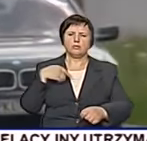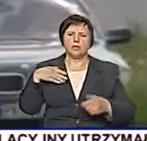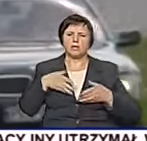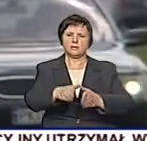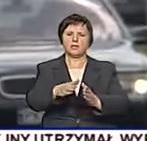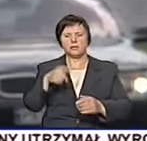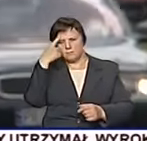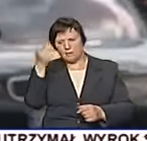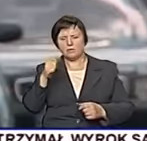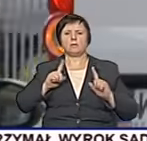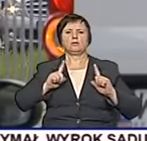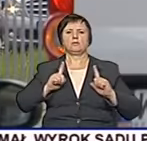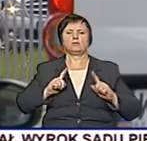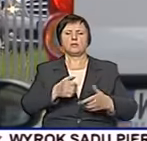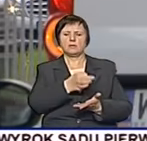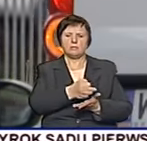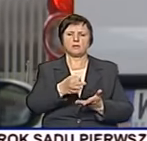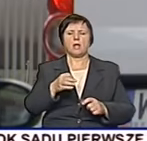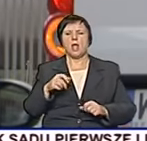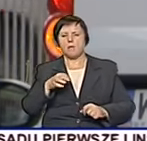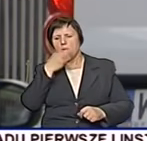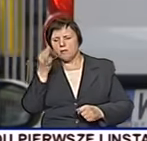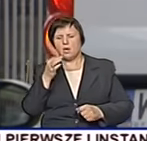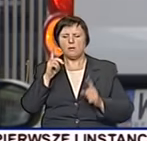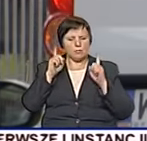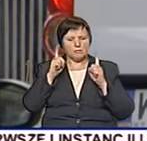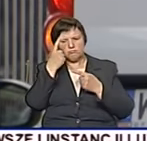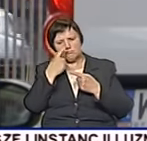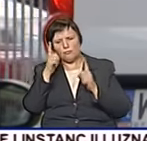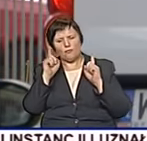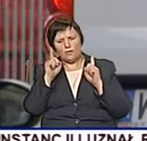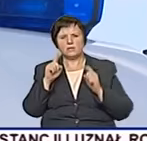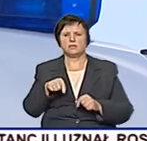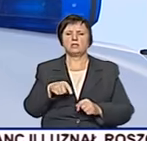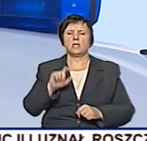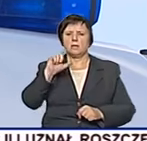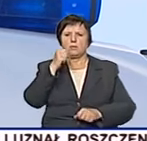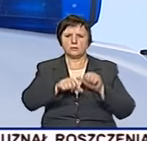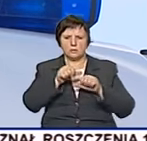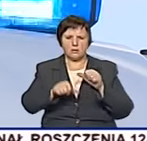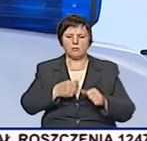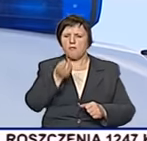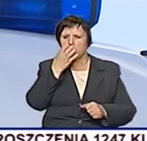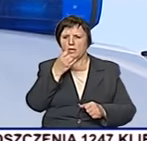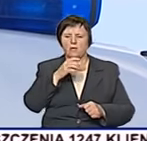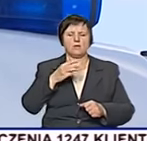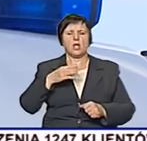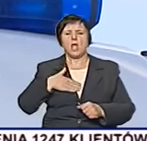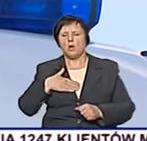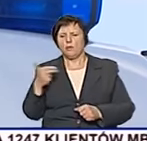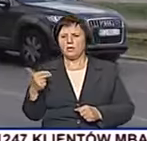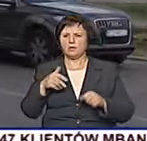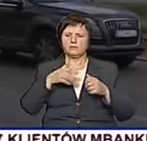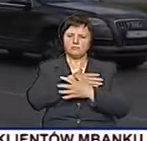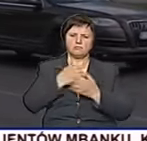chwili odpoczynku na parkingu. Warto być rozważnym, bo jak pokazują policyjne statystyki, co roku w majowy weekend dochodzi do tragedii na